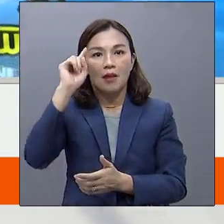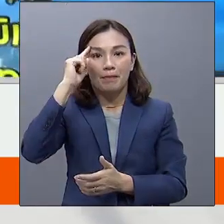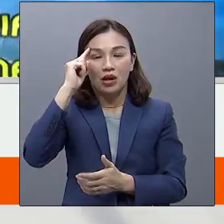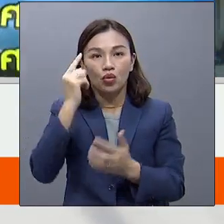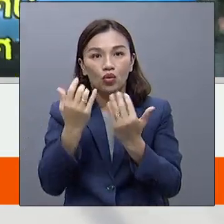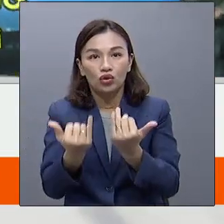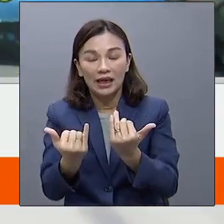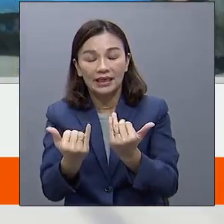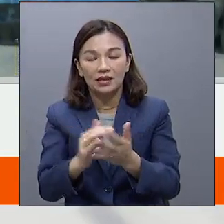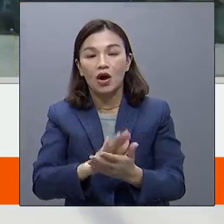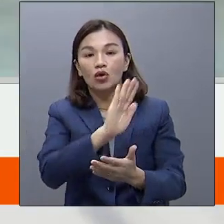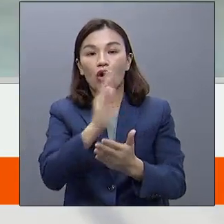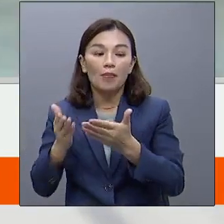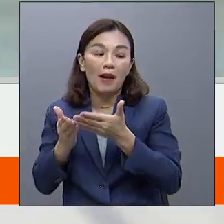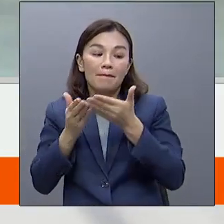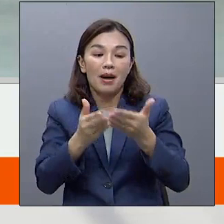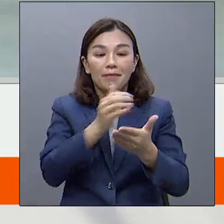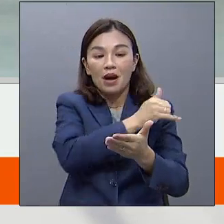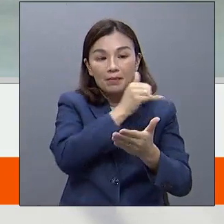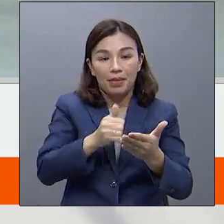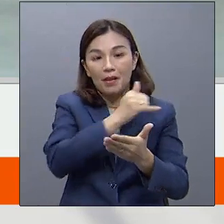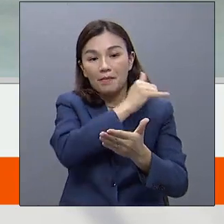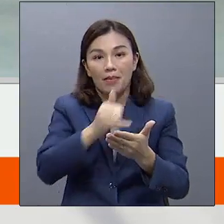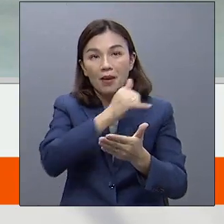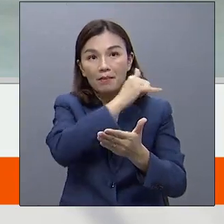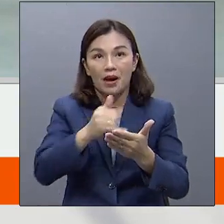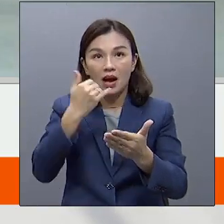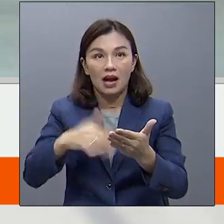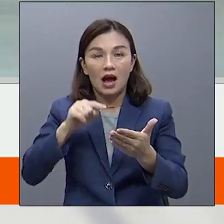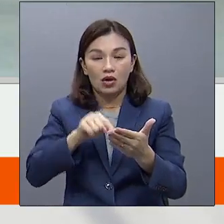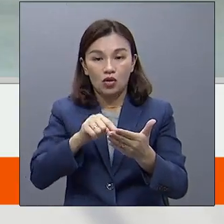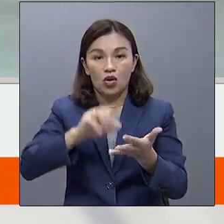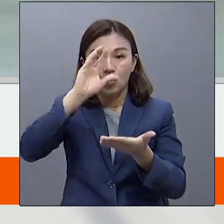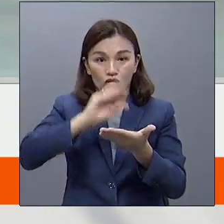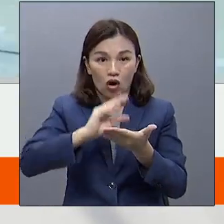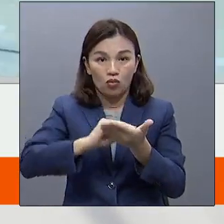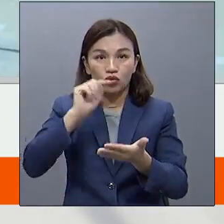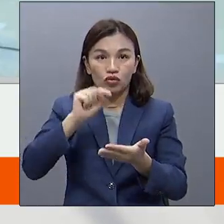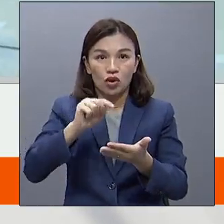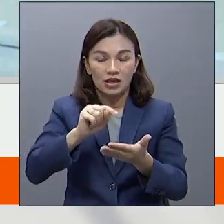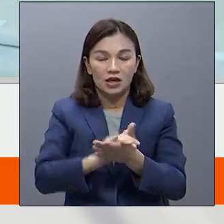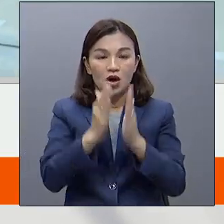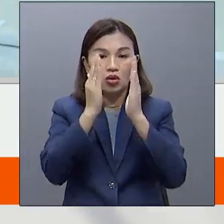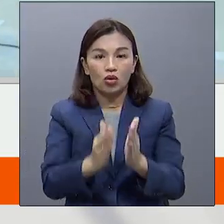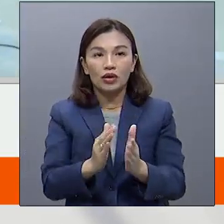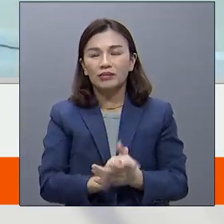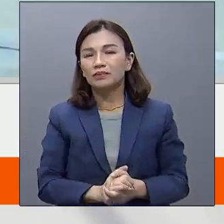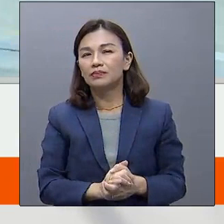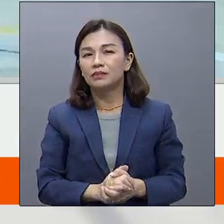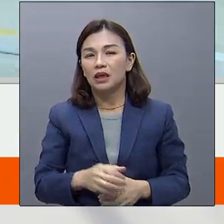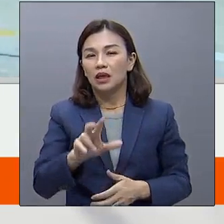ที่ที่พอสู้ได้แล้วก็ก็ข้อมูลในชั้นนี้คือทั้ง 330เอ่อ